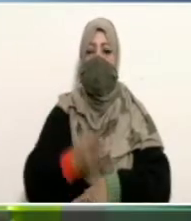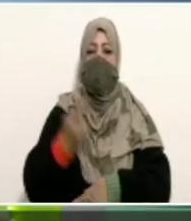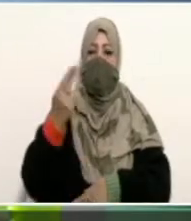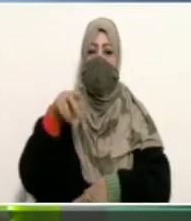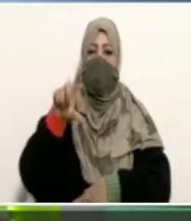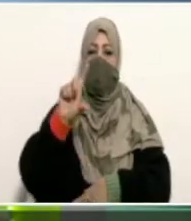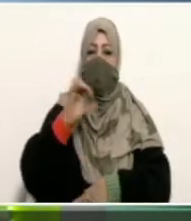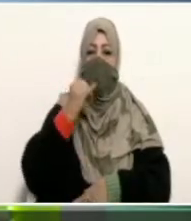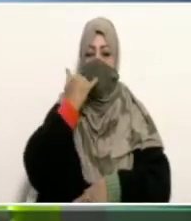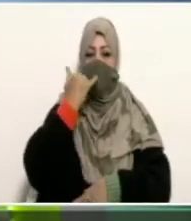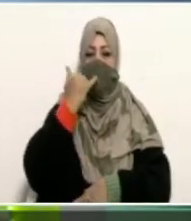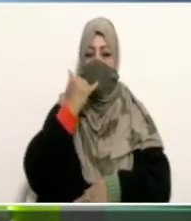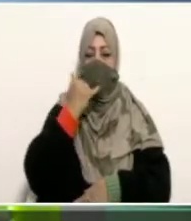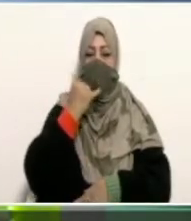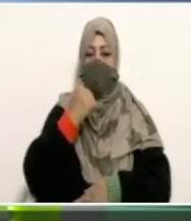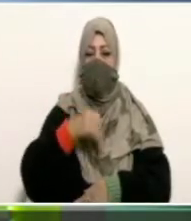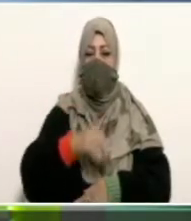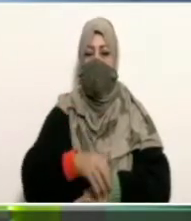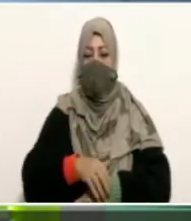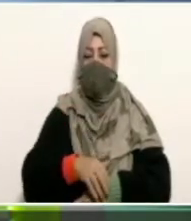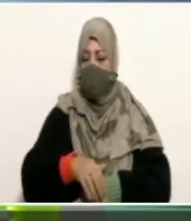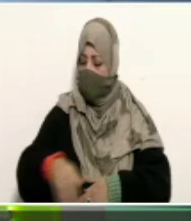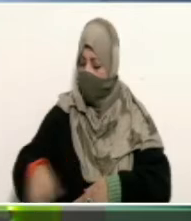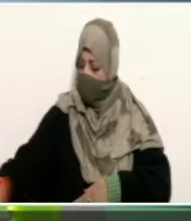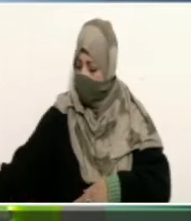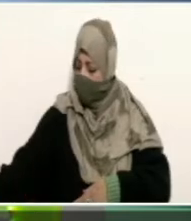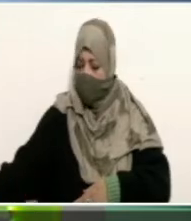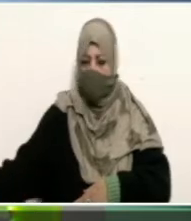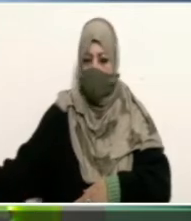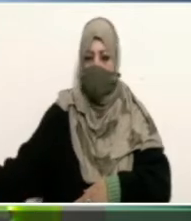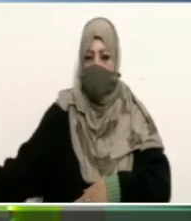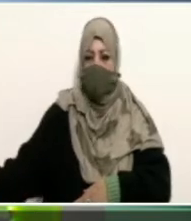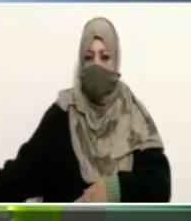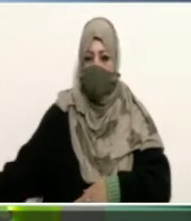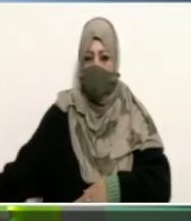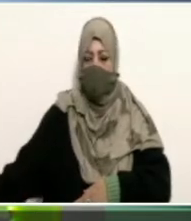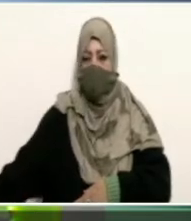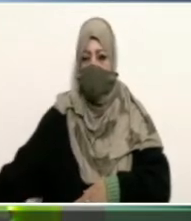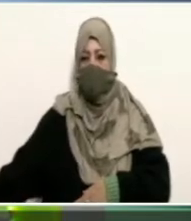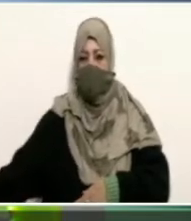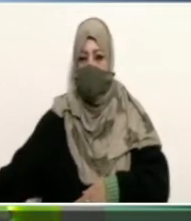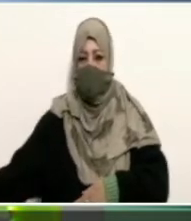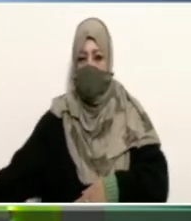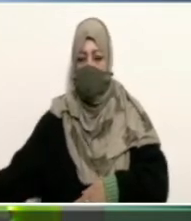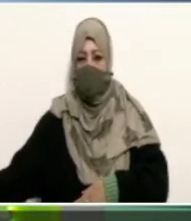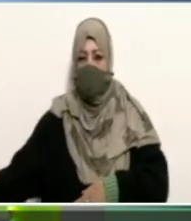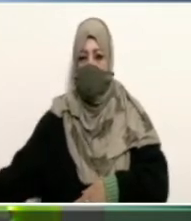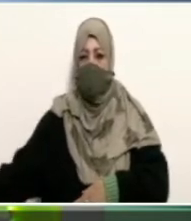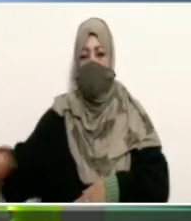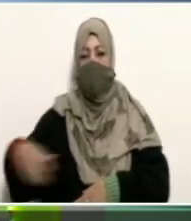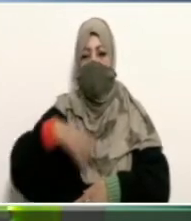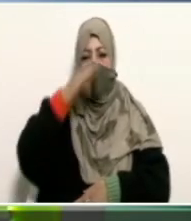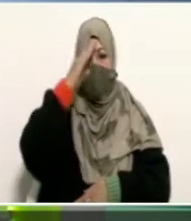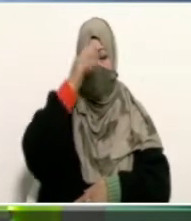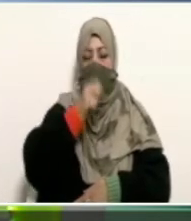بك. مرحبتين، تحية لك طيبة والدار للدعاء والعاملين بقناة الدراسة. أهلا وسهلا بك، بارك الله فيك عبد الرحمن.